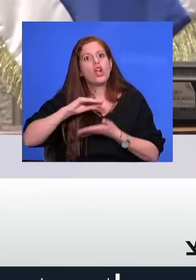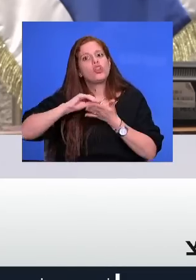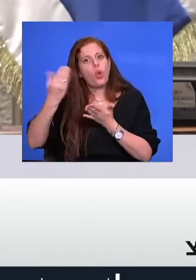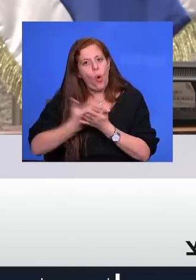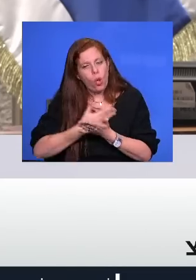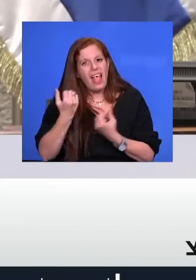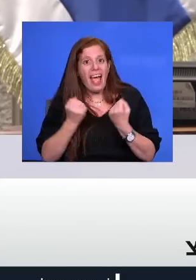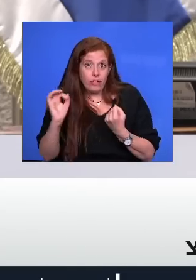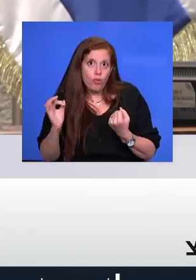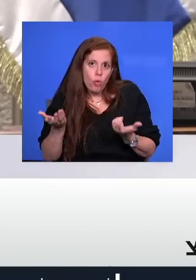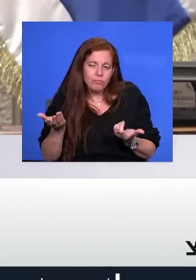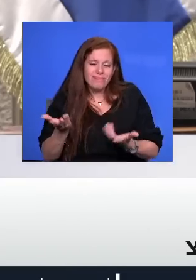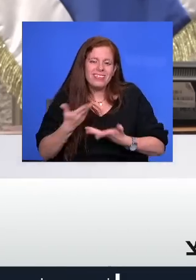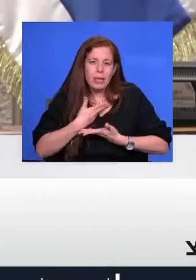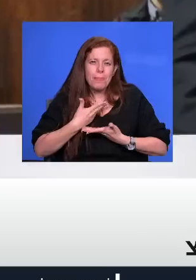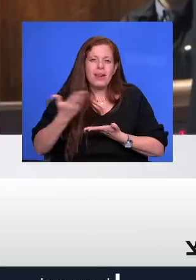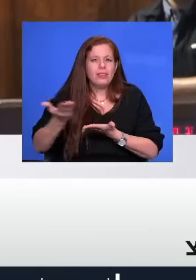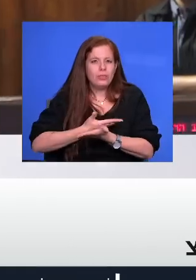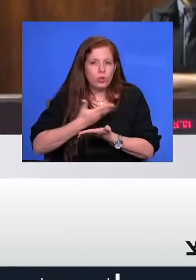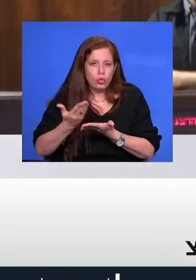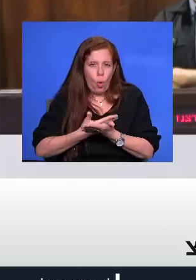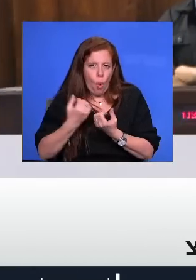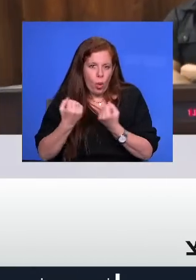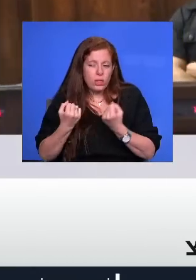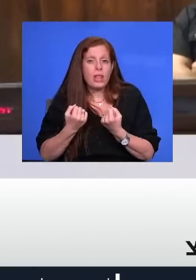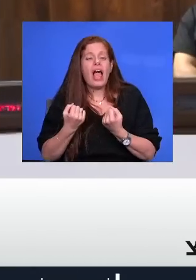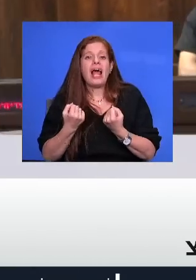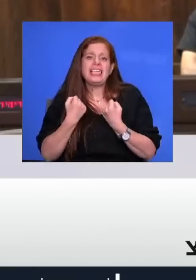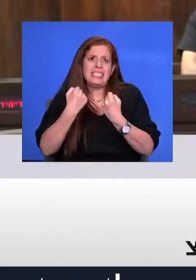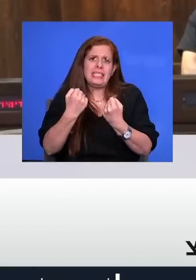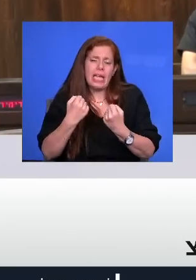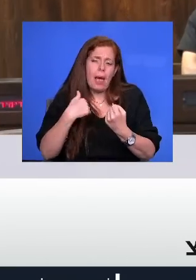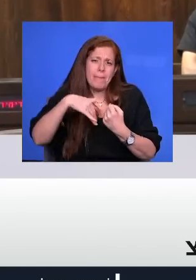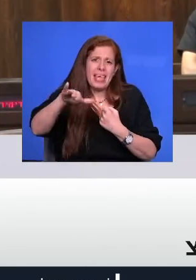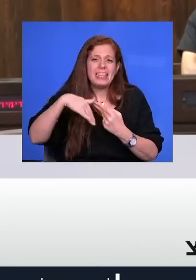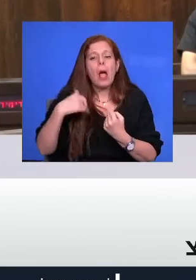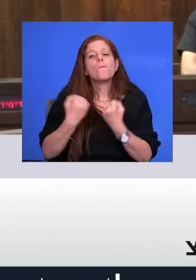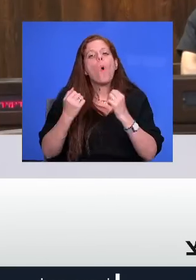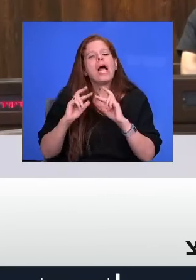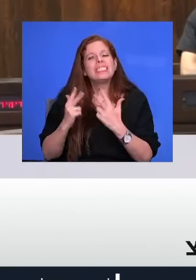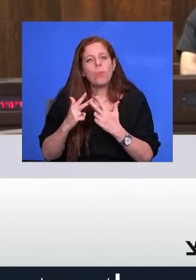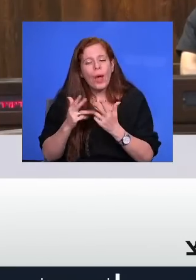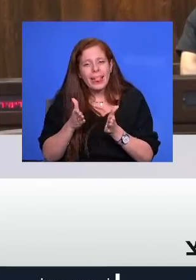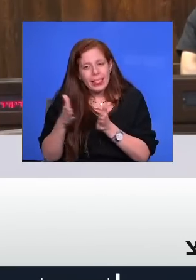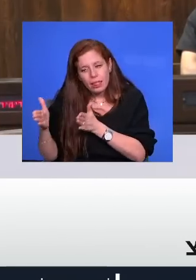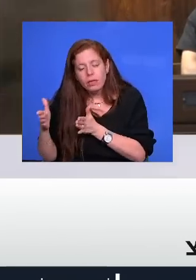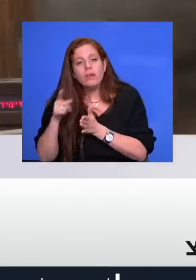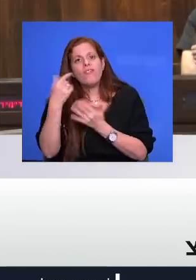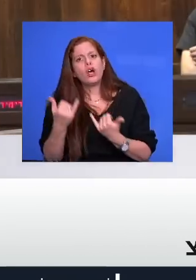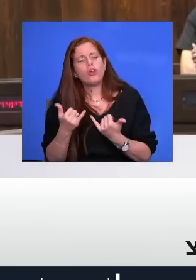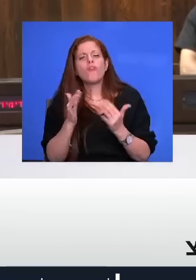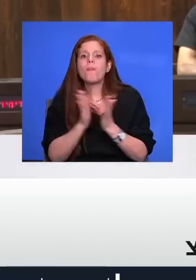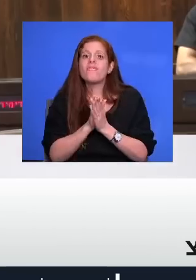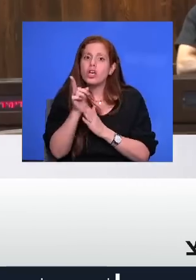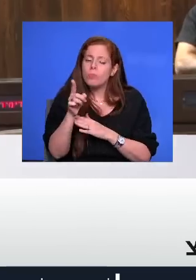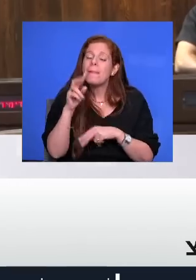לוי יותר נכון קיבל וספג דוחות על נסיעה בנת"צ, ועכשיו פונה מיקי לוי לגורמים בכנסת ומבקש מהם לדאוג